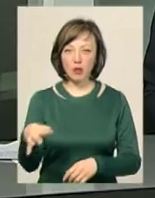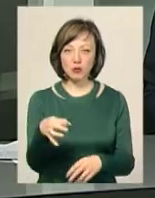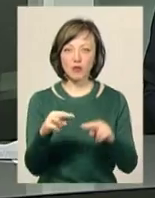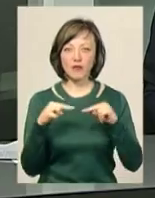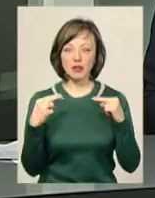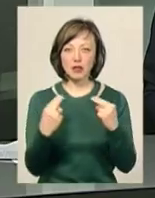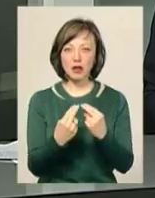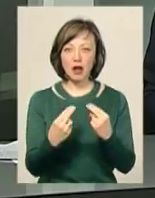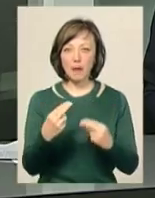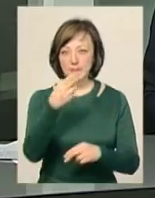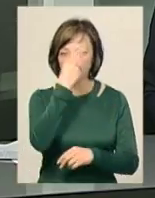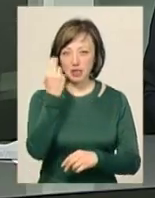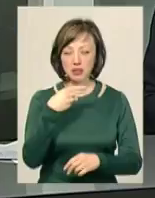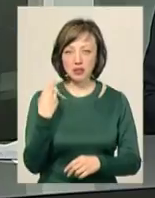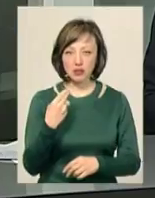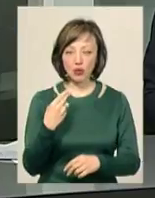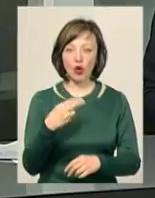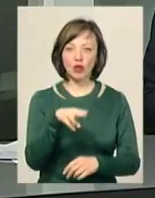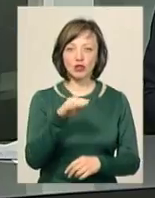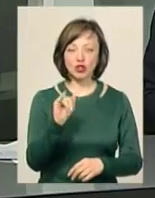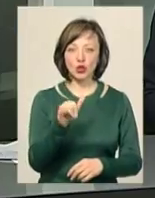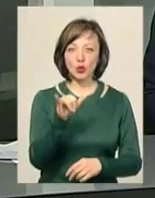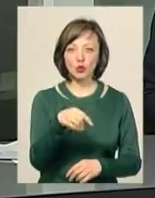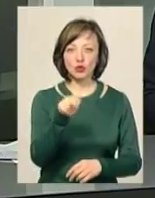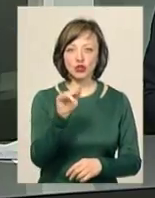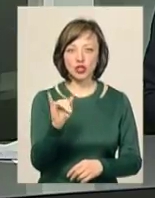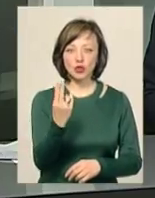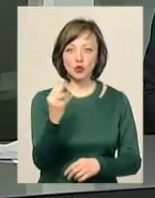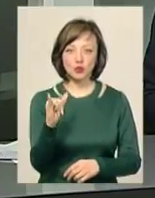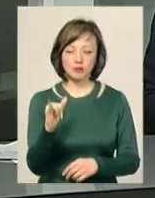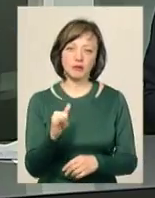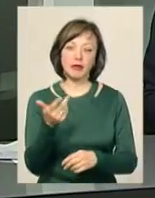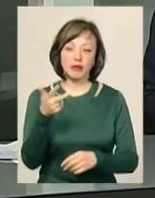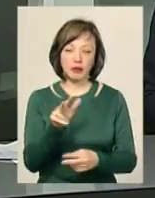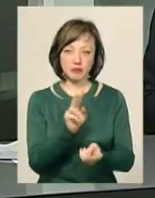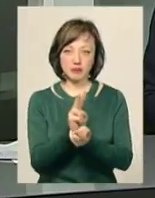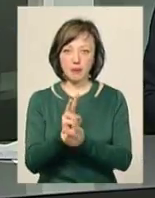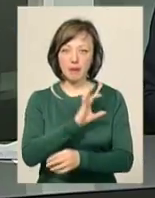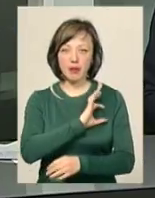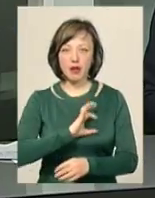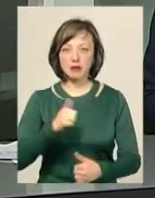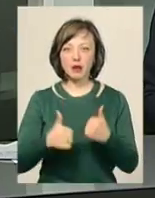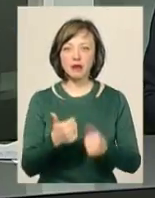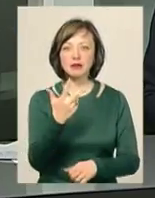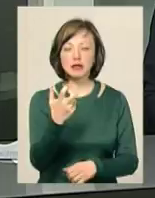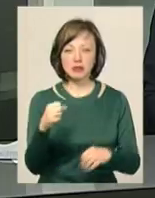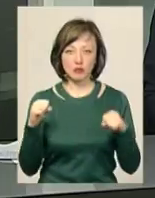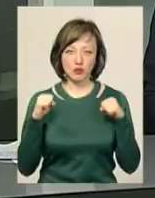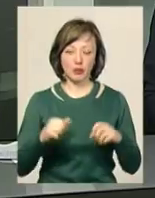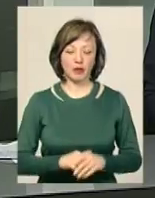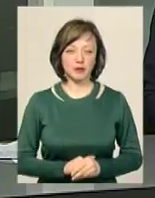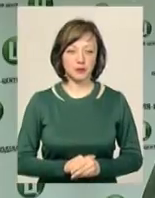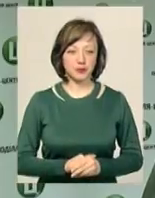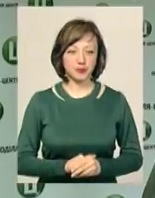федерації бразильського джиу-джитсу Ростислава Рибака, провів не менше трьох сутичок. За медалі змагалися більше трьох сотень спортсменів.